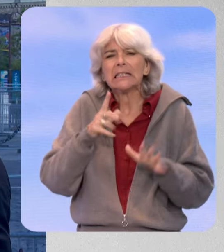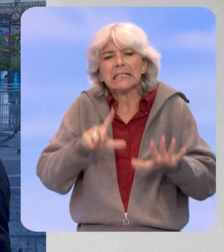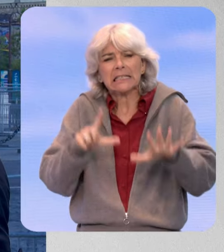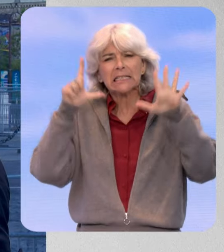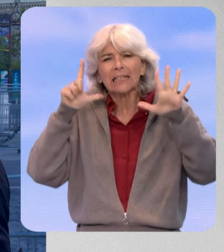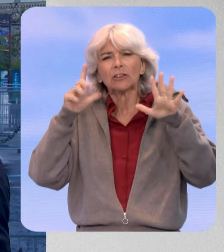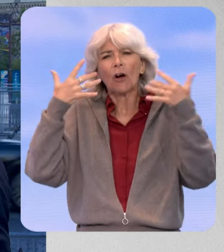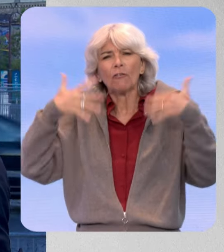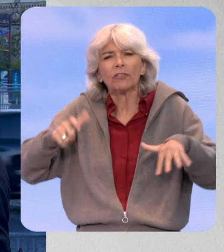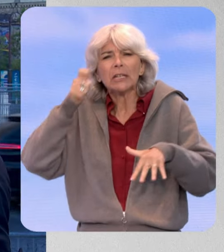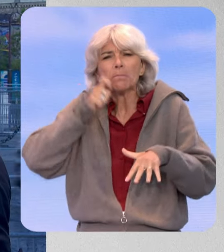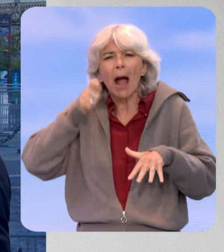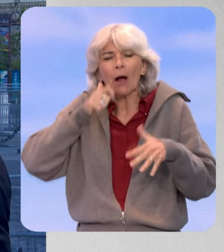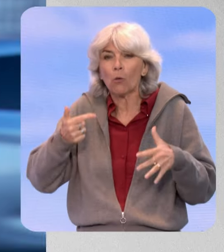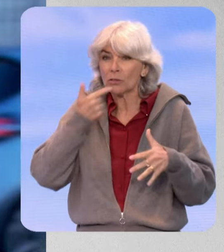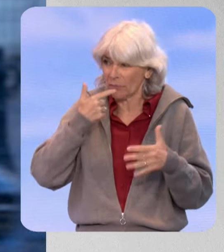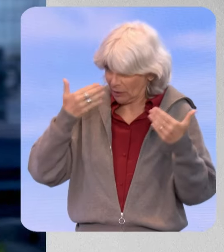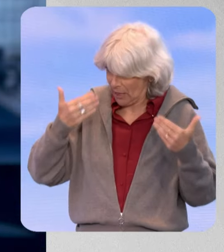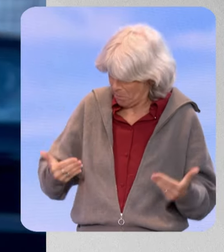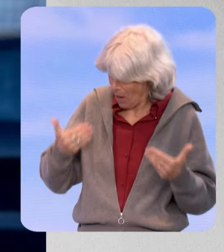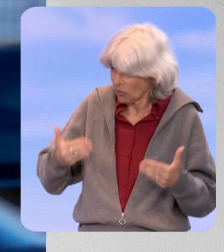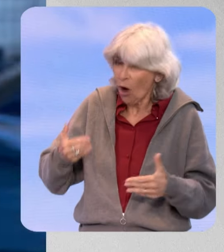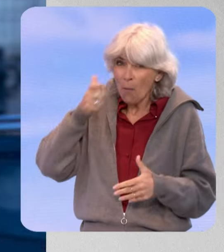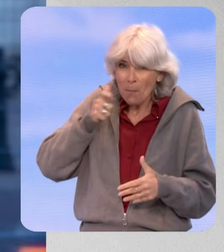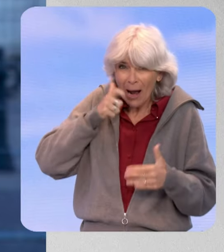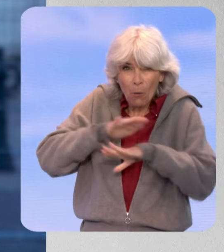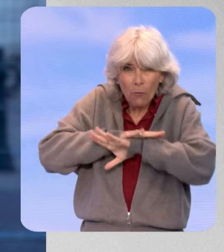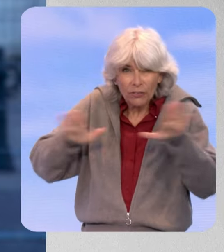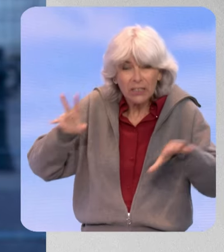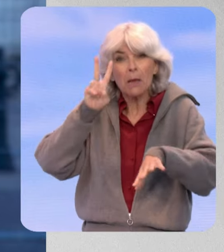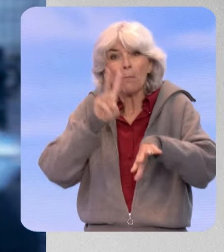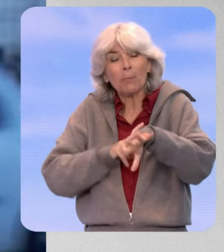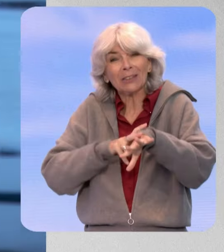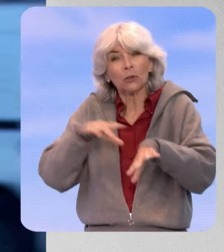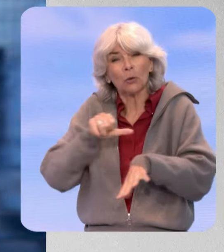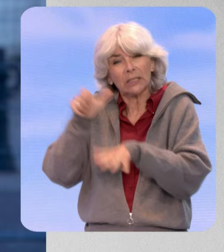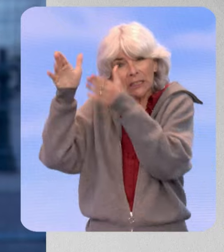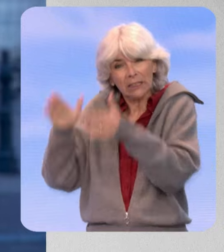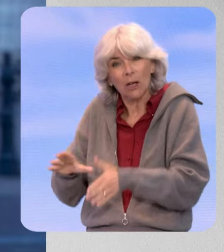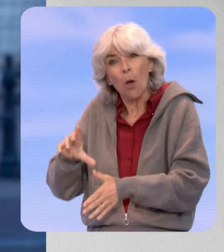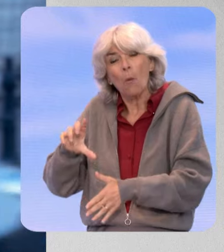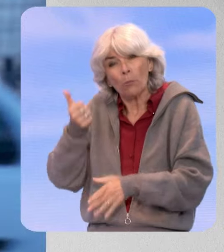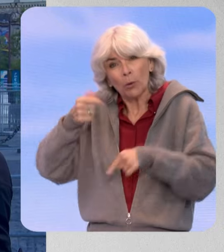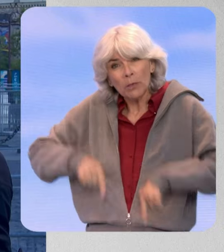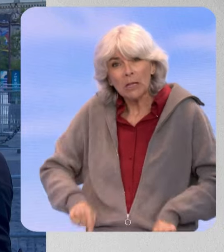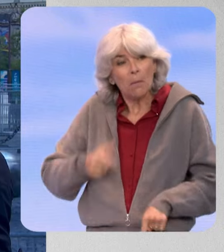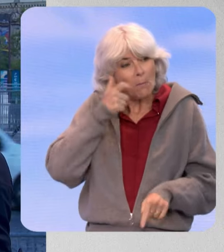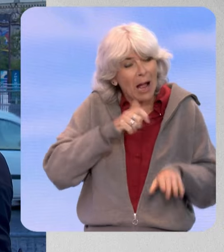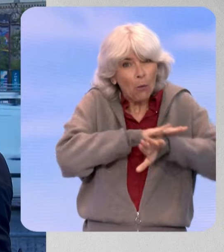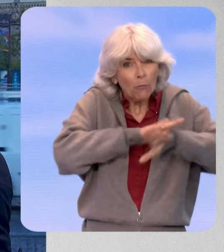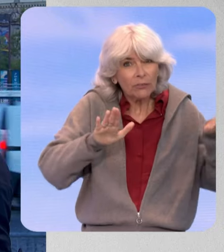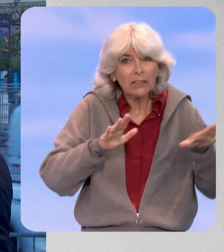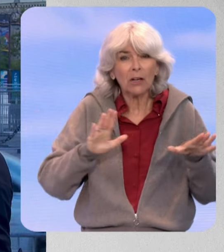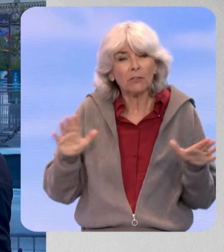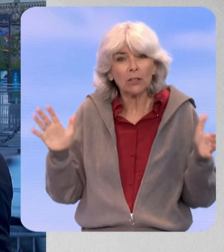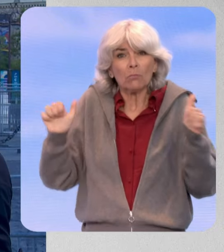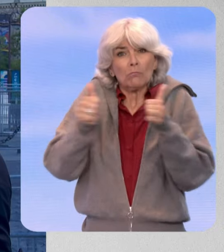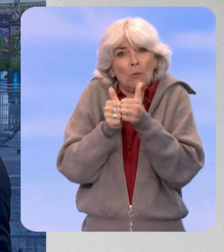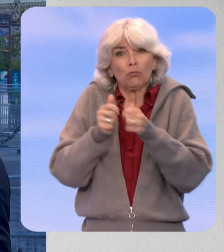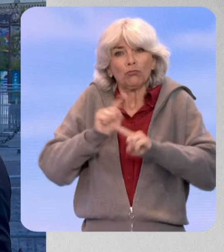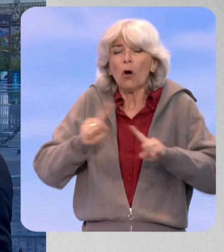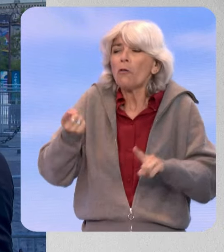macronisme. Ça veut dire que pour vous, désormais, le macronisme c'est fini, que le patron c'est Michel Barnier, ce n'est plus Emmanuel Macron, on ne va pas être dans une coexistence?